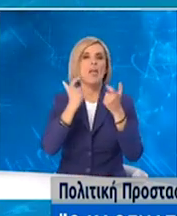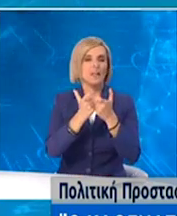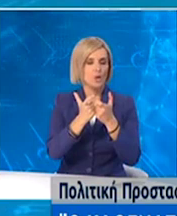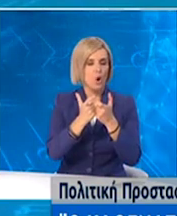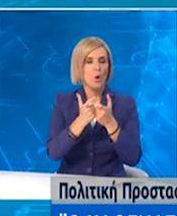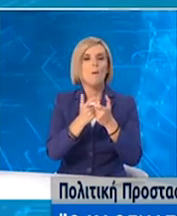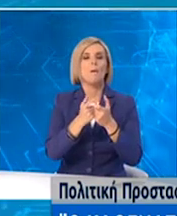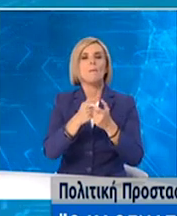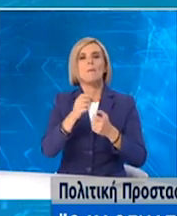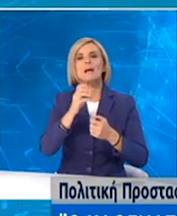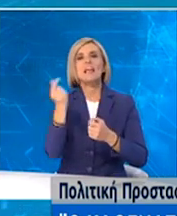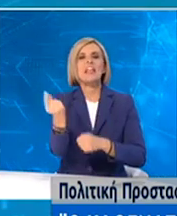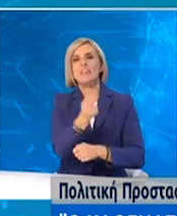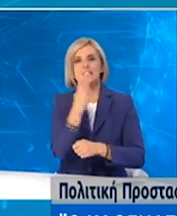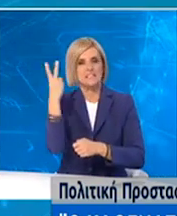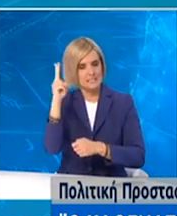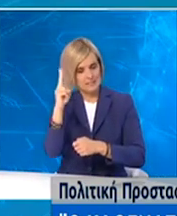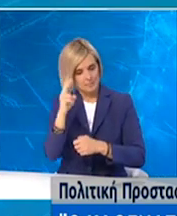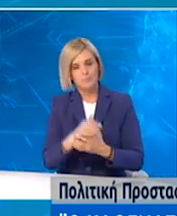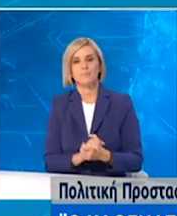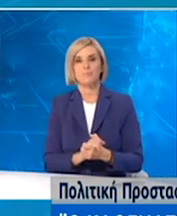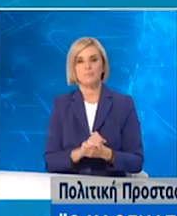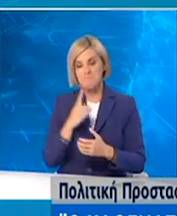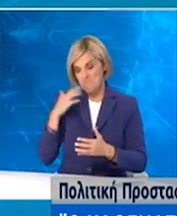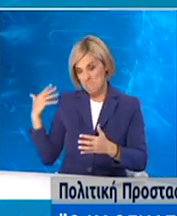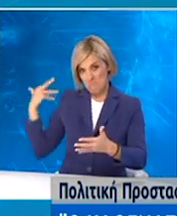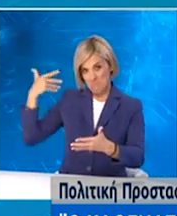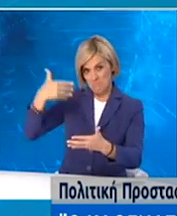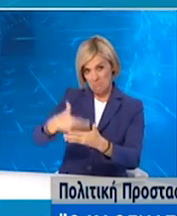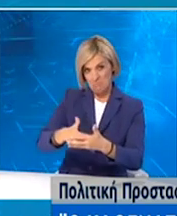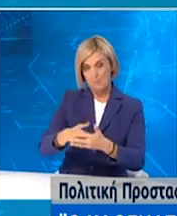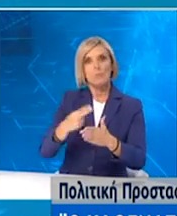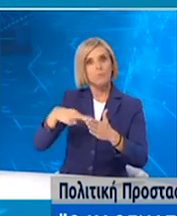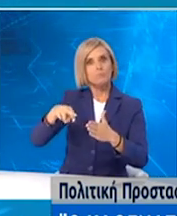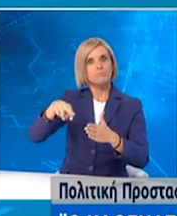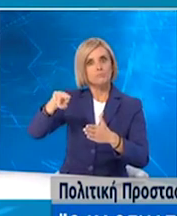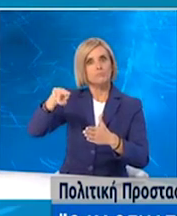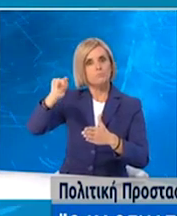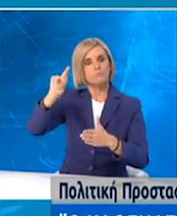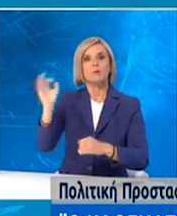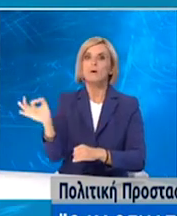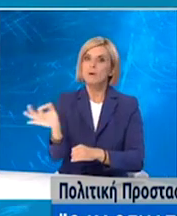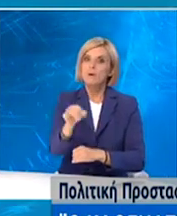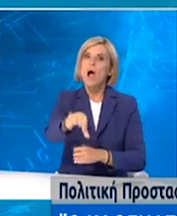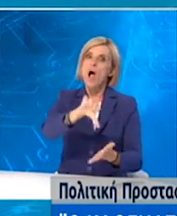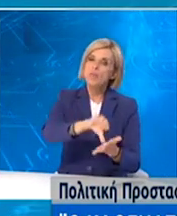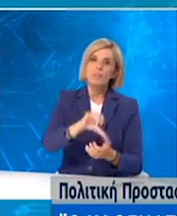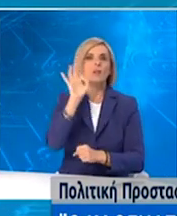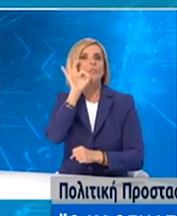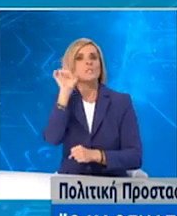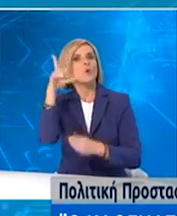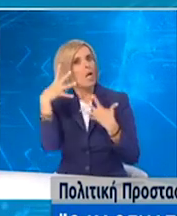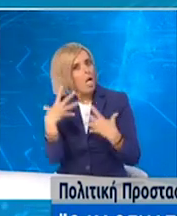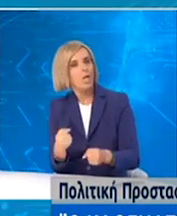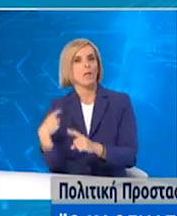Χαρδαλιά, έχουμε δει τις τελευταίες εβδομάδες να παρατηρείται μια αύξηση των κρουσμάτων και στις δύο μεγάλες πόλεις της χώρας, στην Αθήνα και